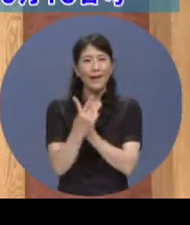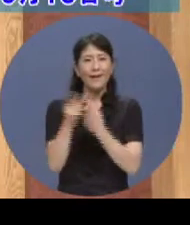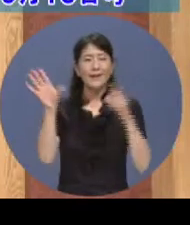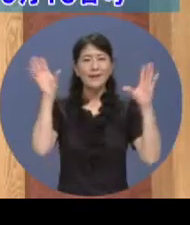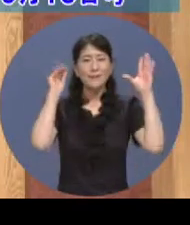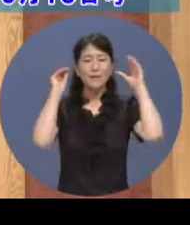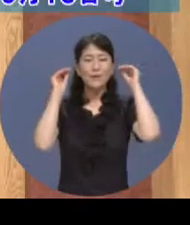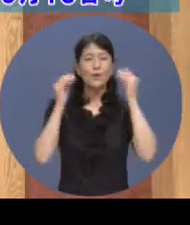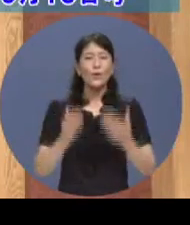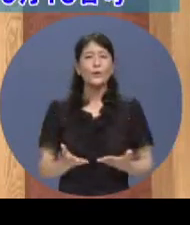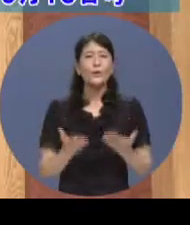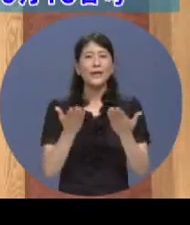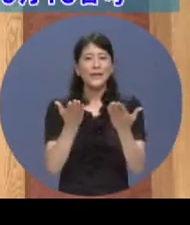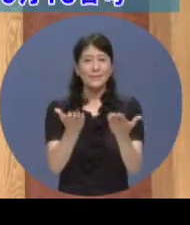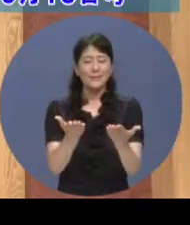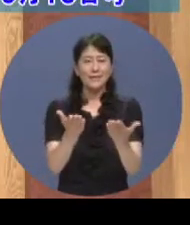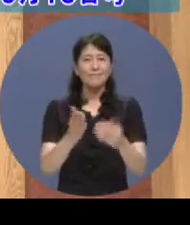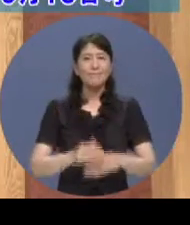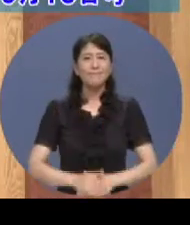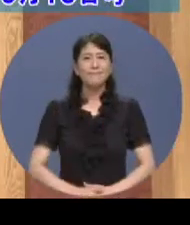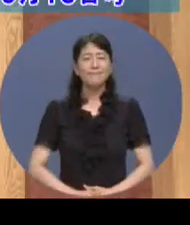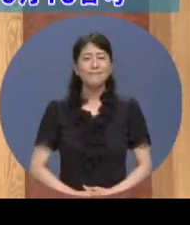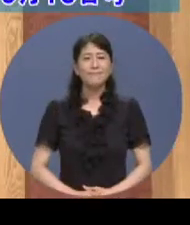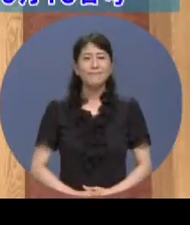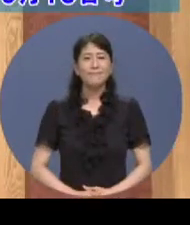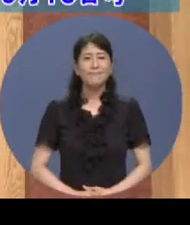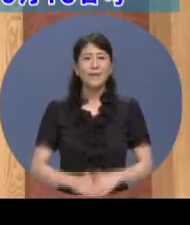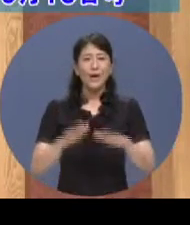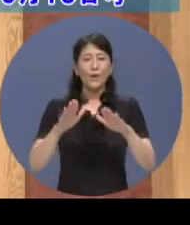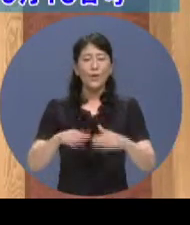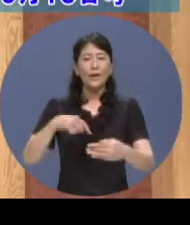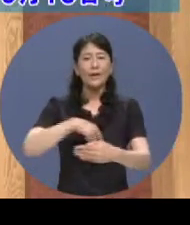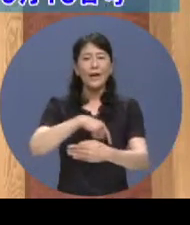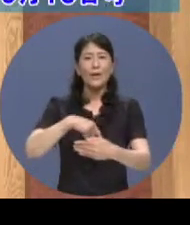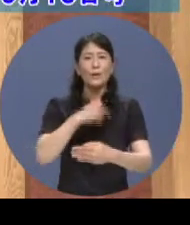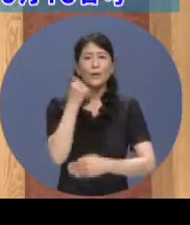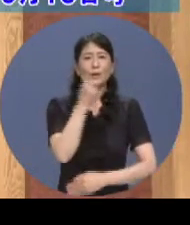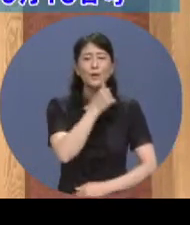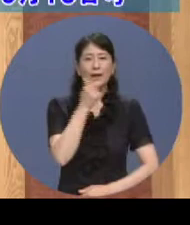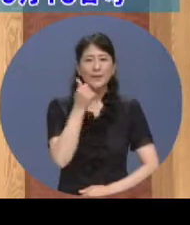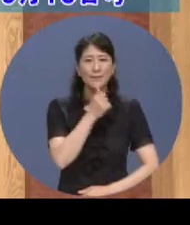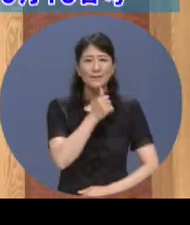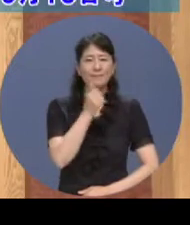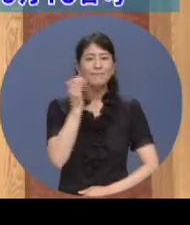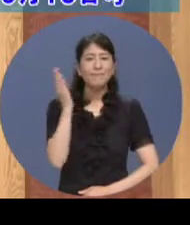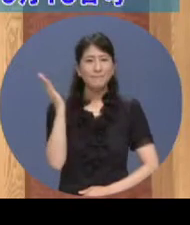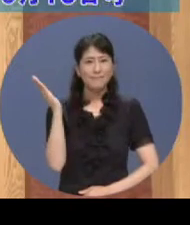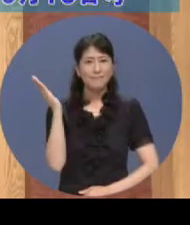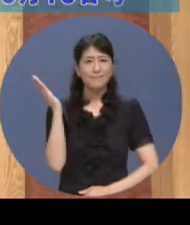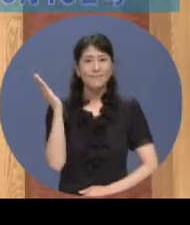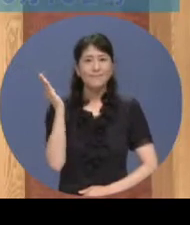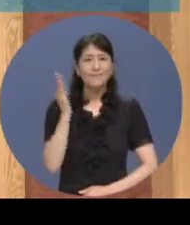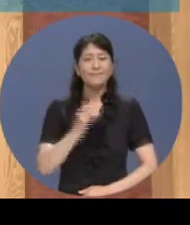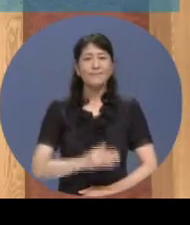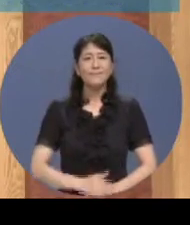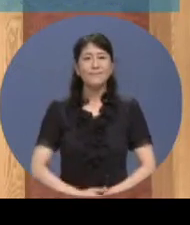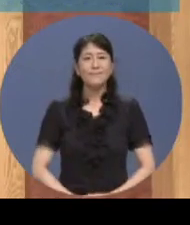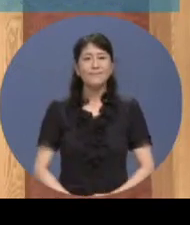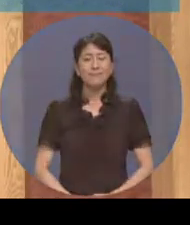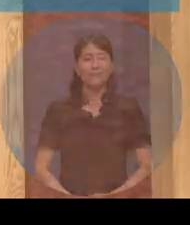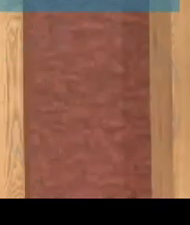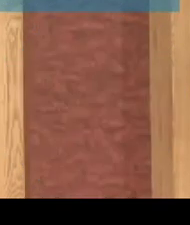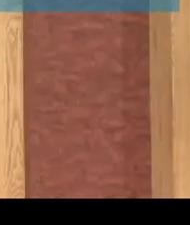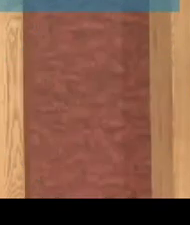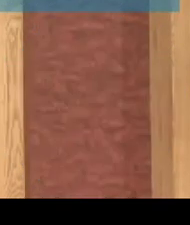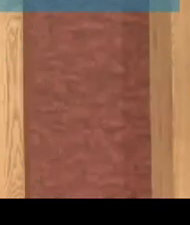ざまな情報をお届けしています。それでは今回の内容をご紹介します。今回